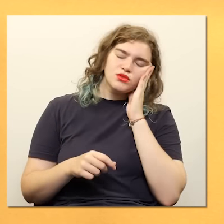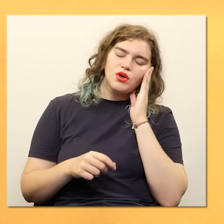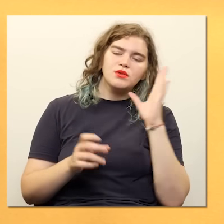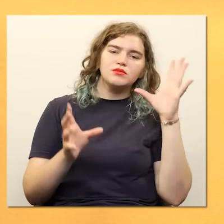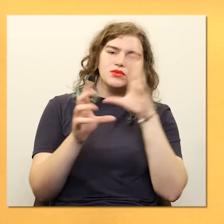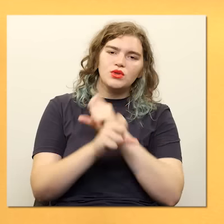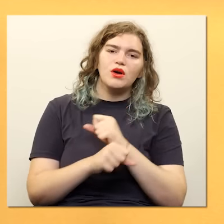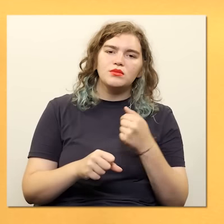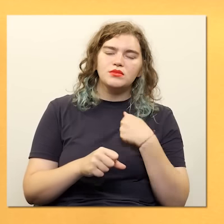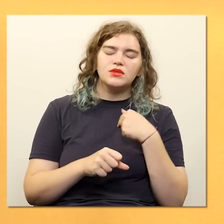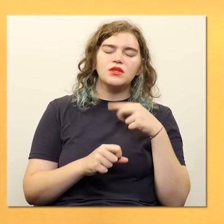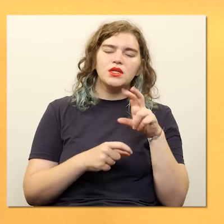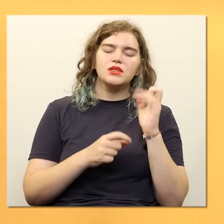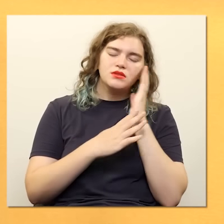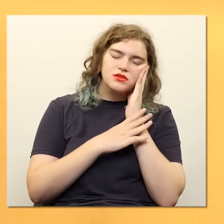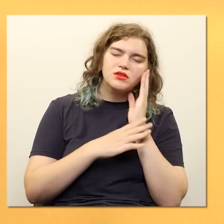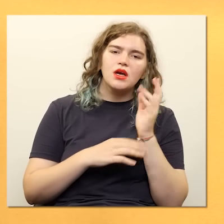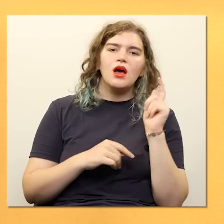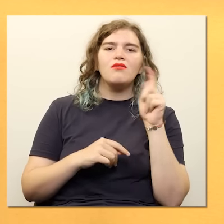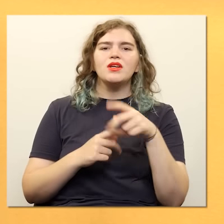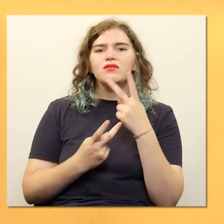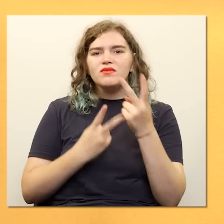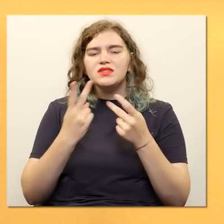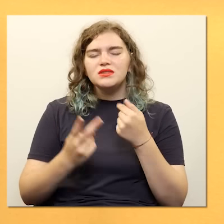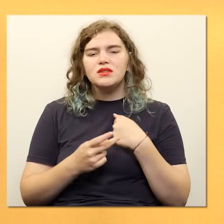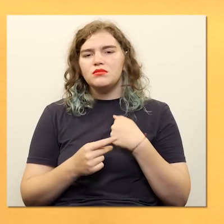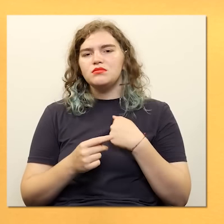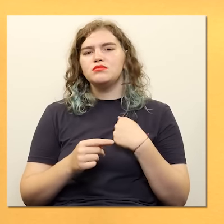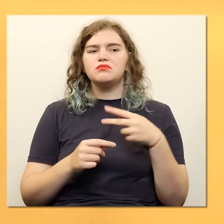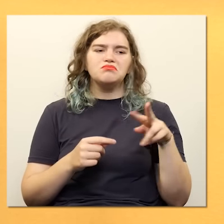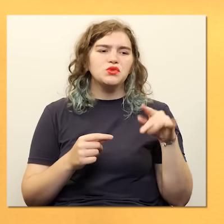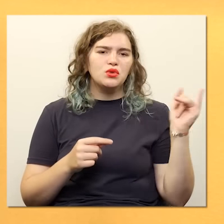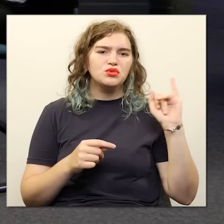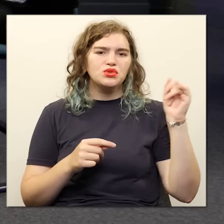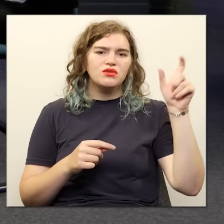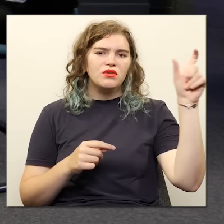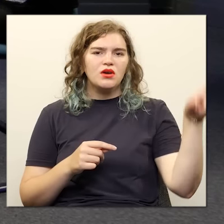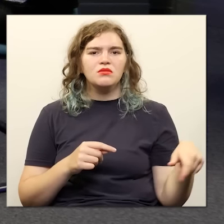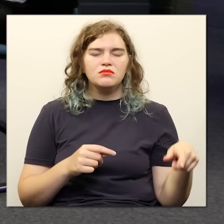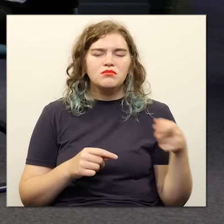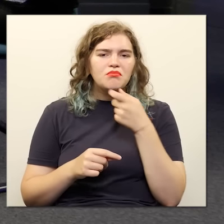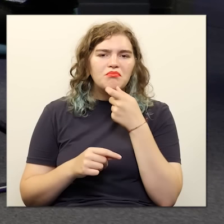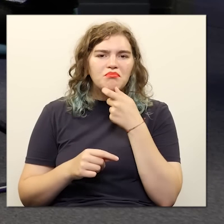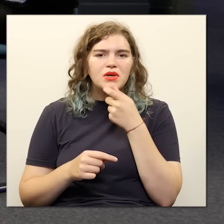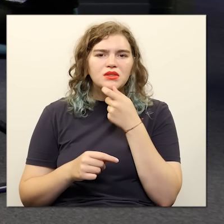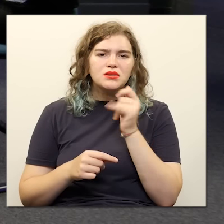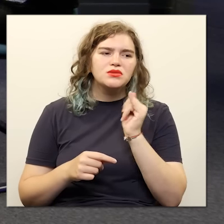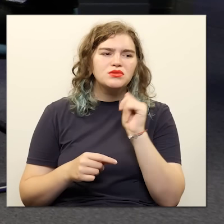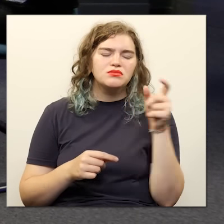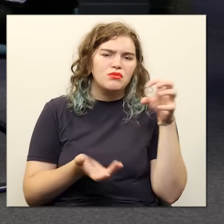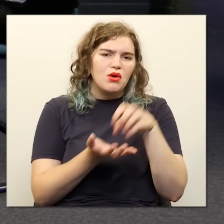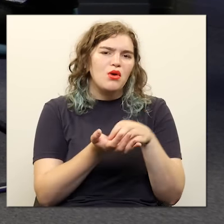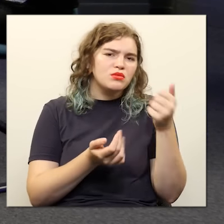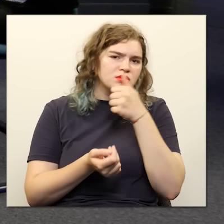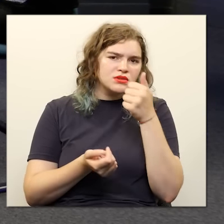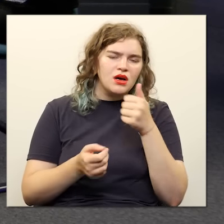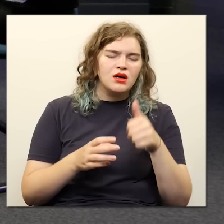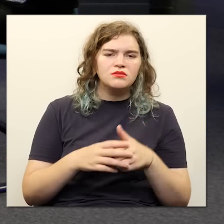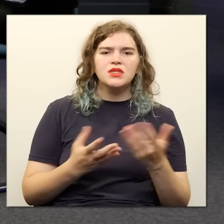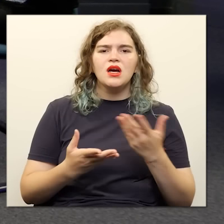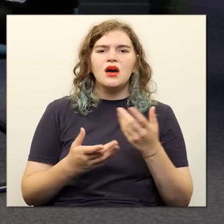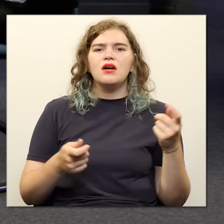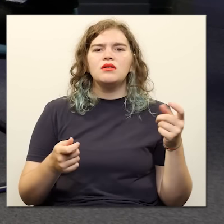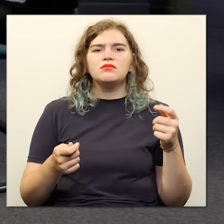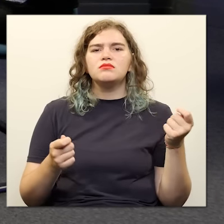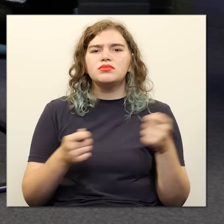înainte să vină noaptea să ne culcăm, a venit în vizită la mine o soră, o bătrână din localitate,